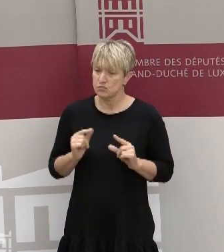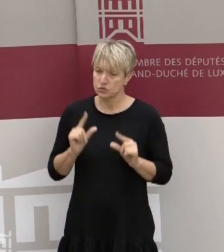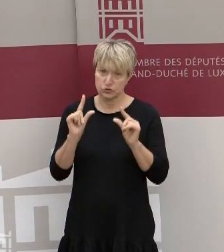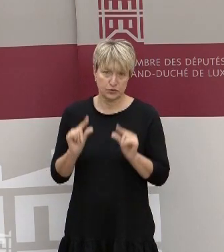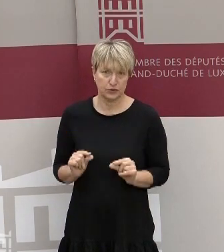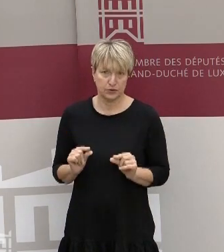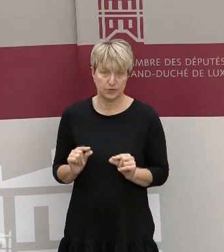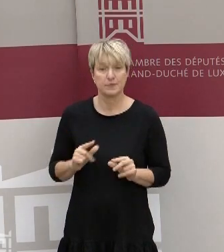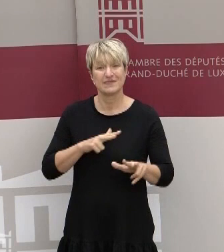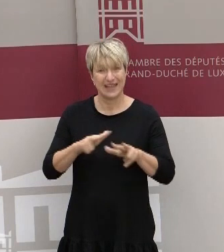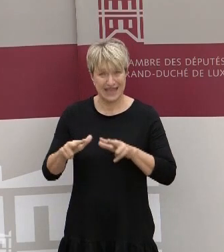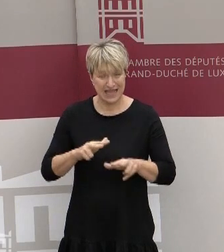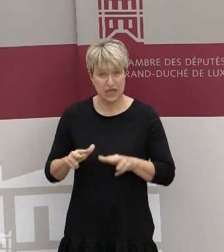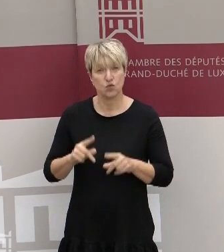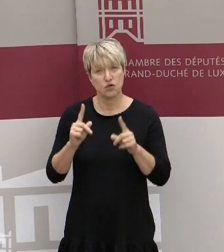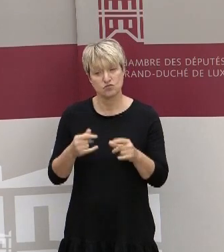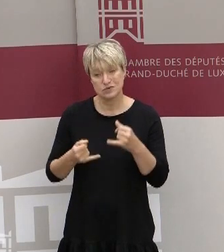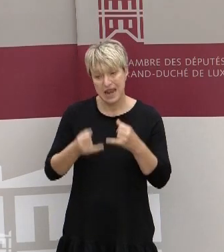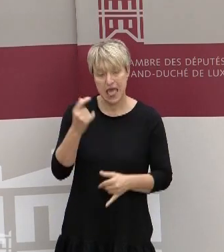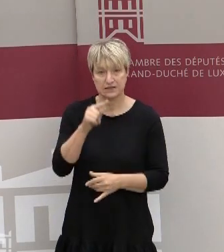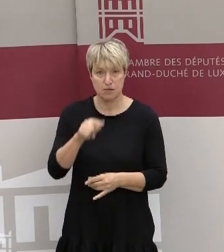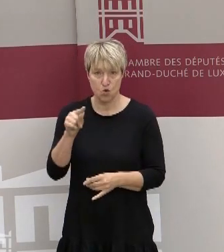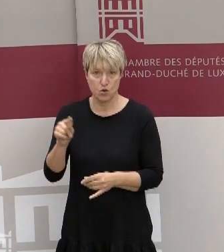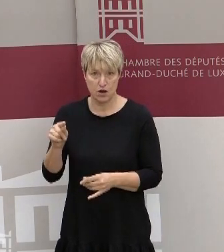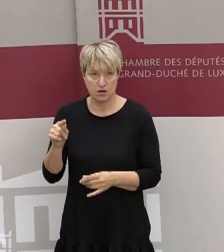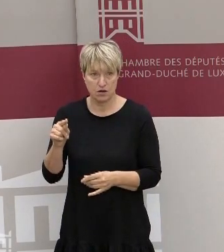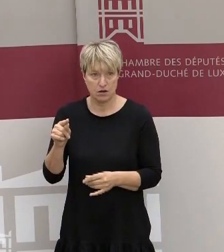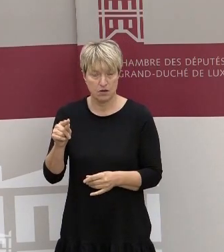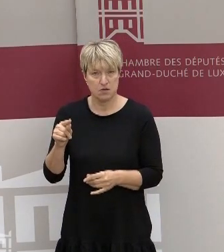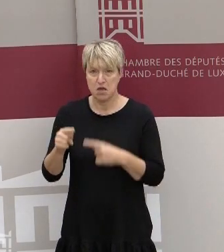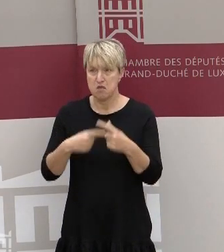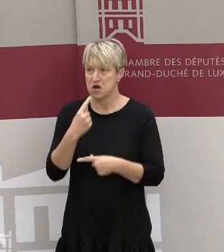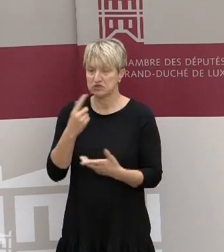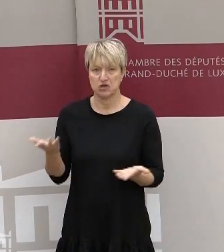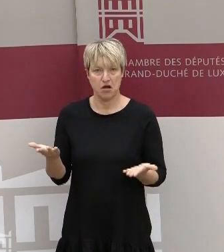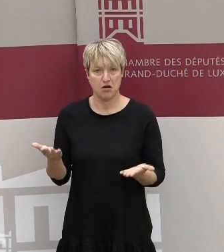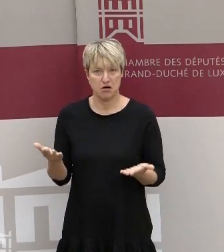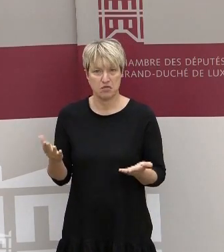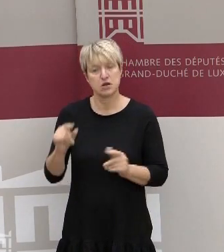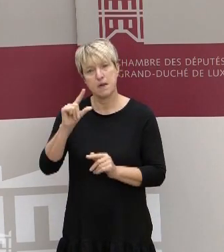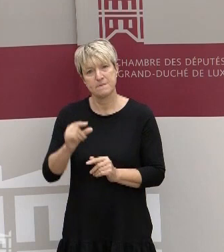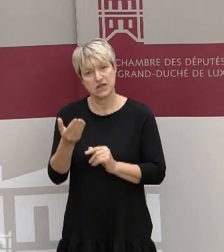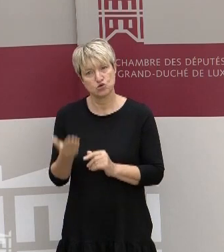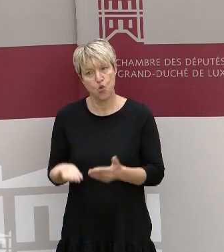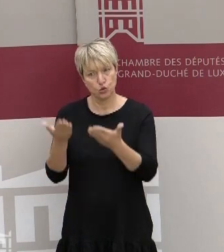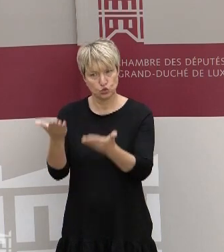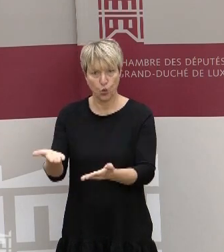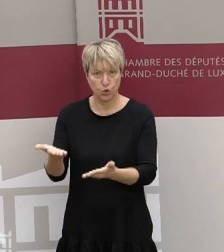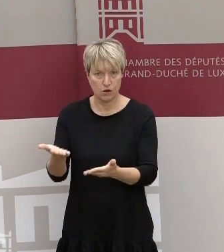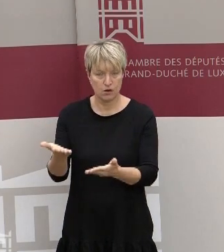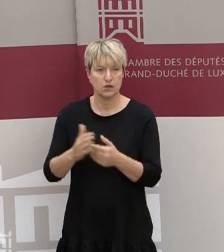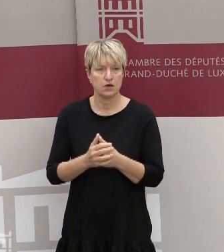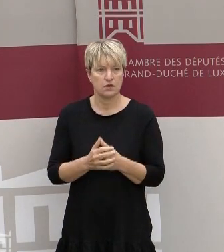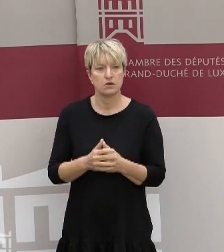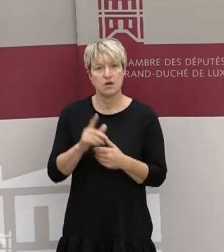den letzten Moment der Erhöhung von Mindestlohn ja gern als ein Erfolg von ihrer Seite durchgestellt. Das ist aber nicht so. Erstens